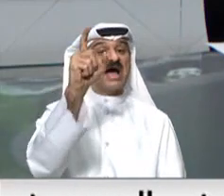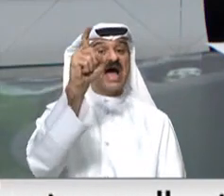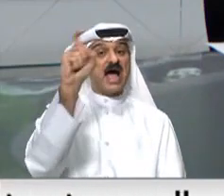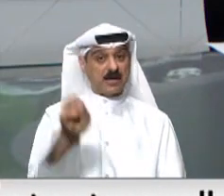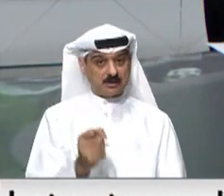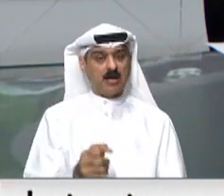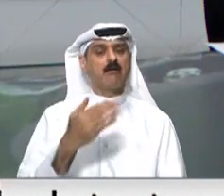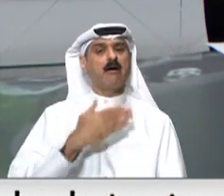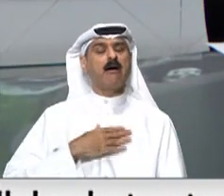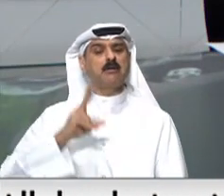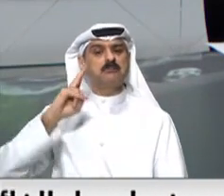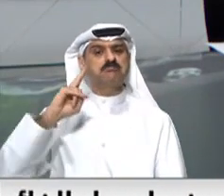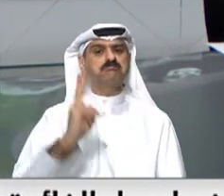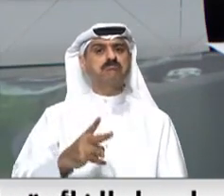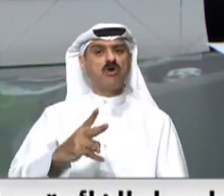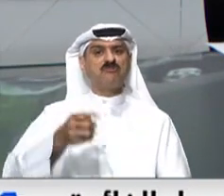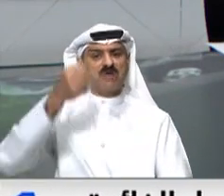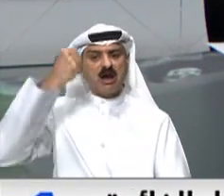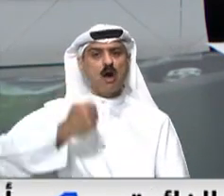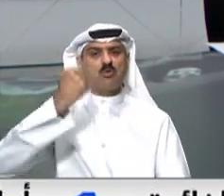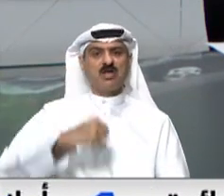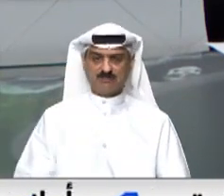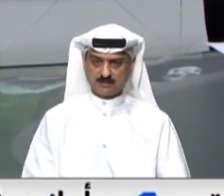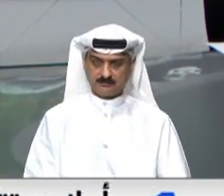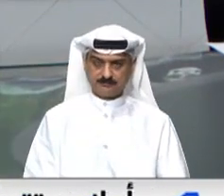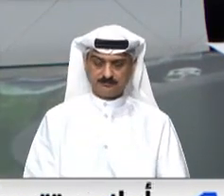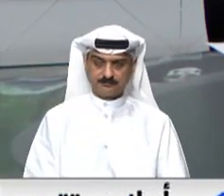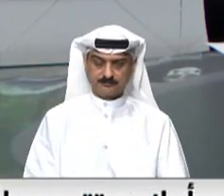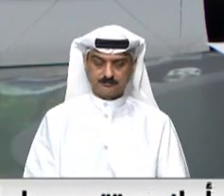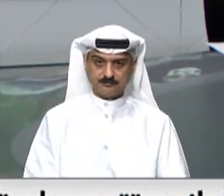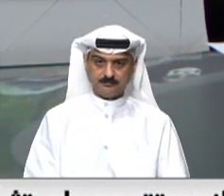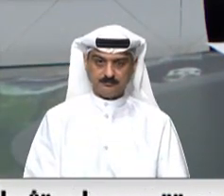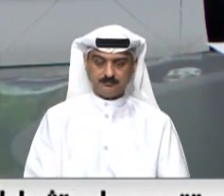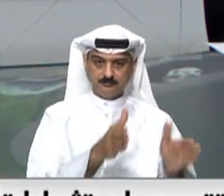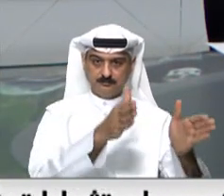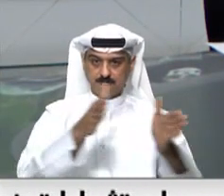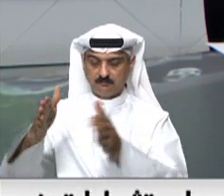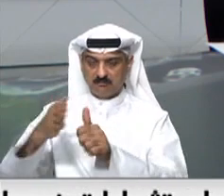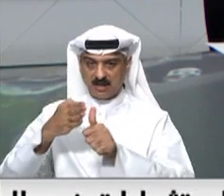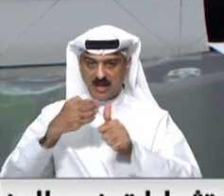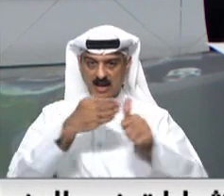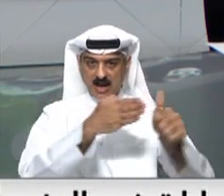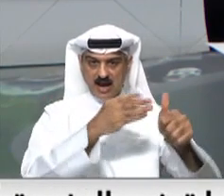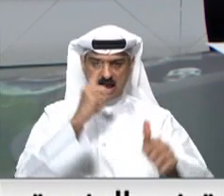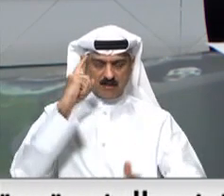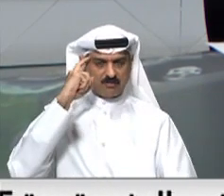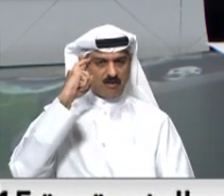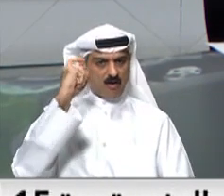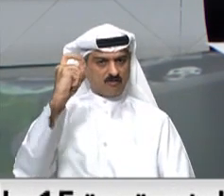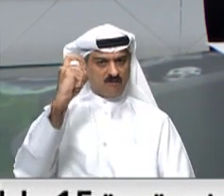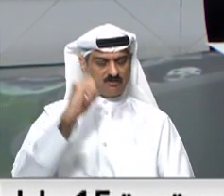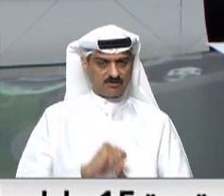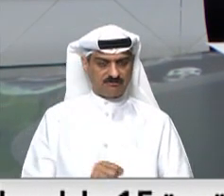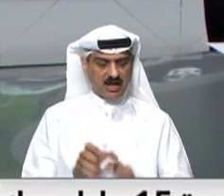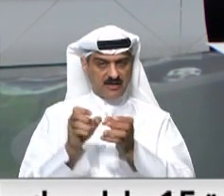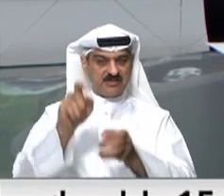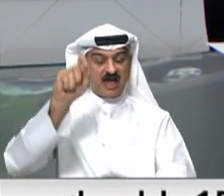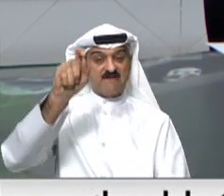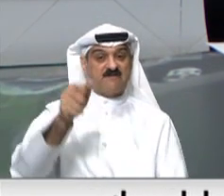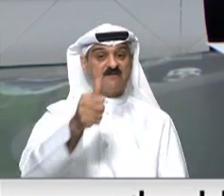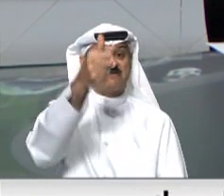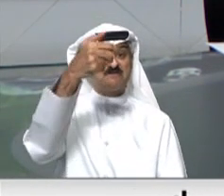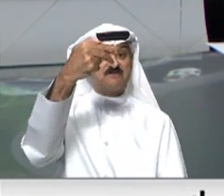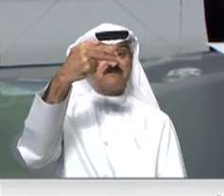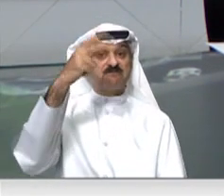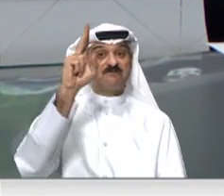سيتم الرد عليه بشكل خاص. نعم، يأتي ذلك فيما رفض قائد فاغنر يفغيني بريغوجين اتهامات الرئيس